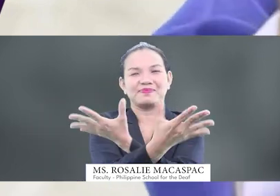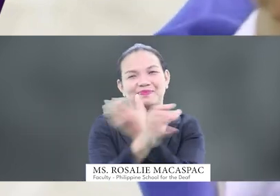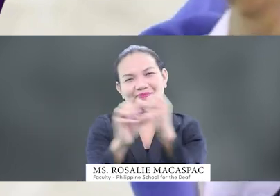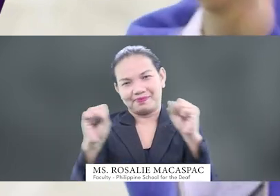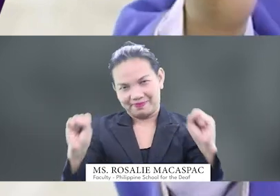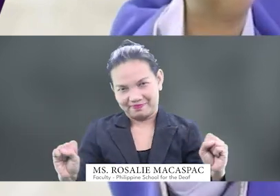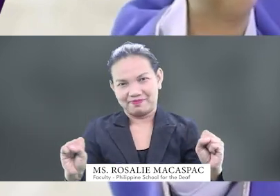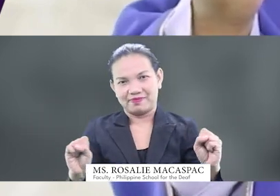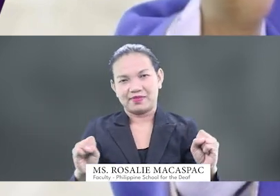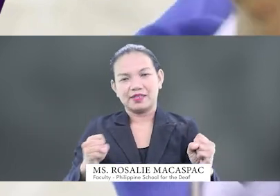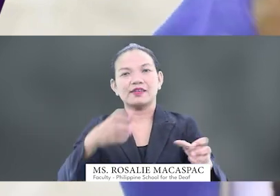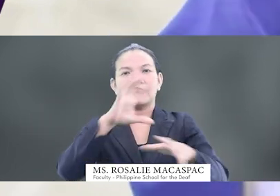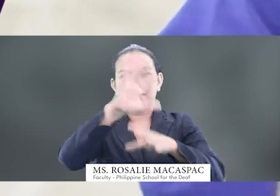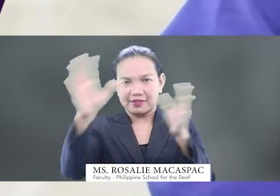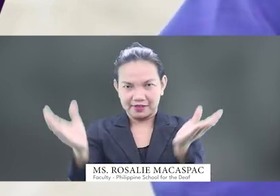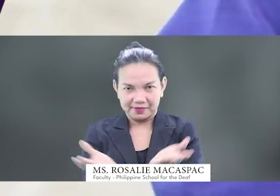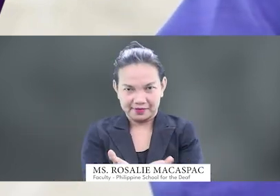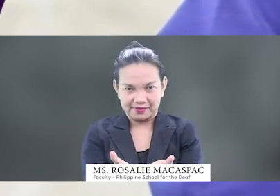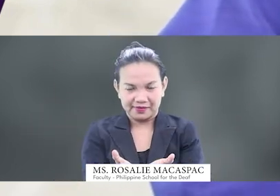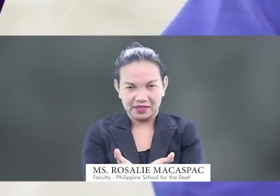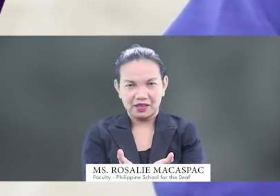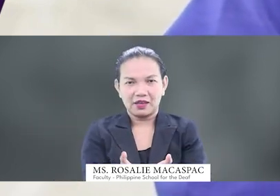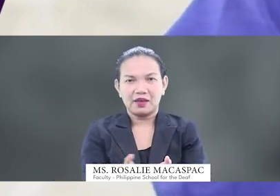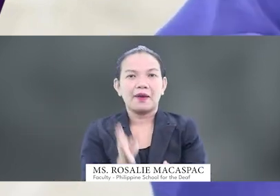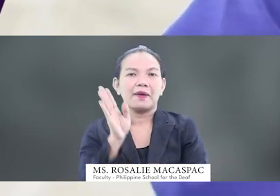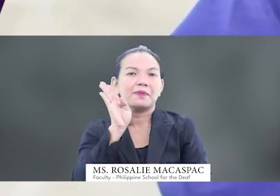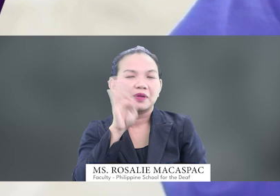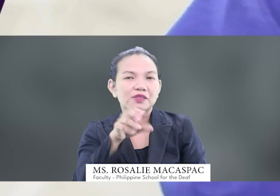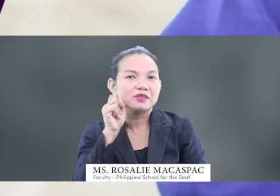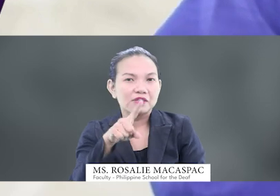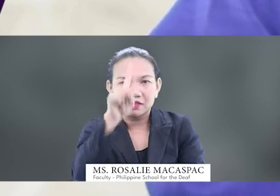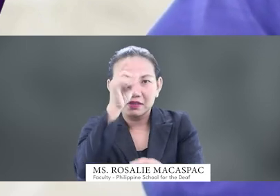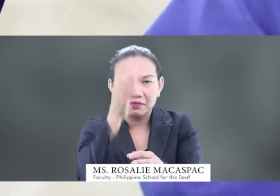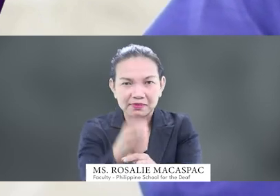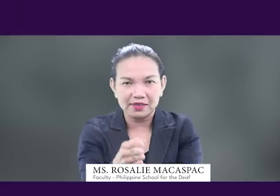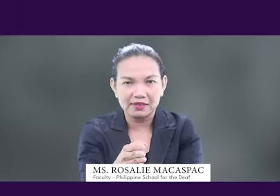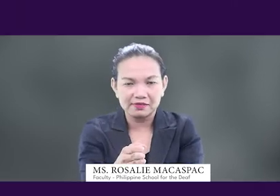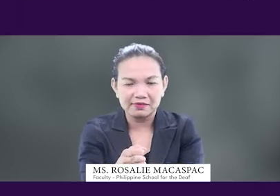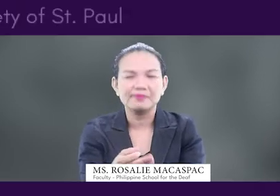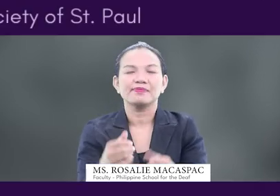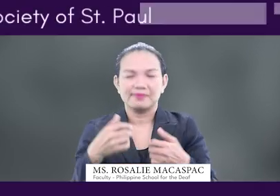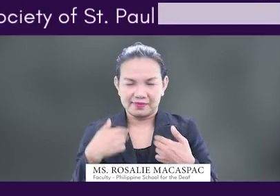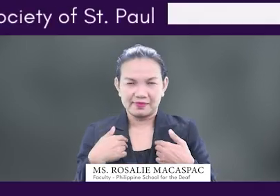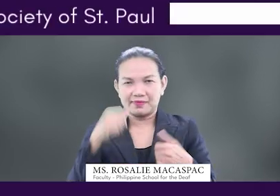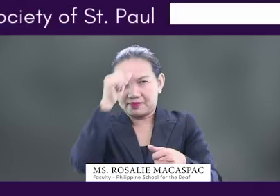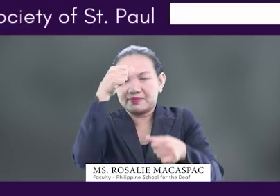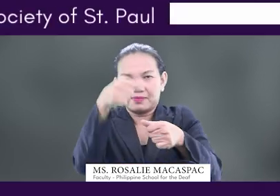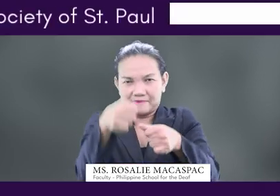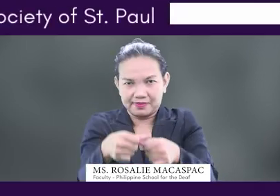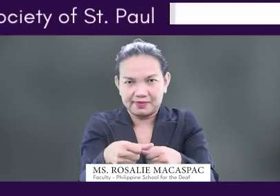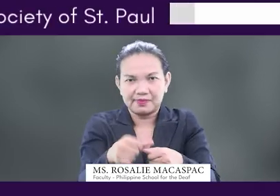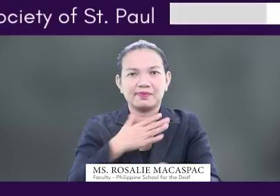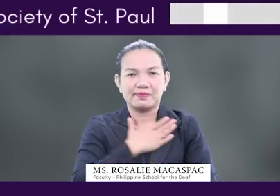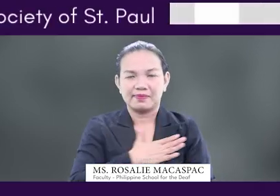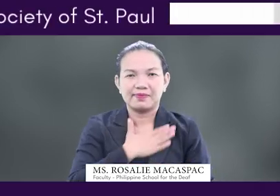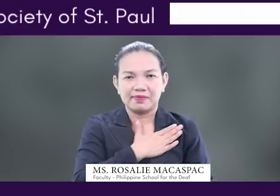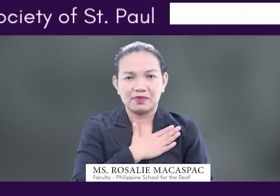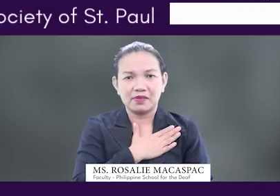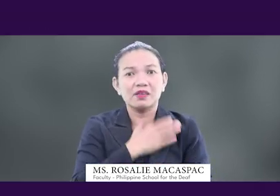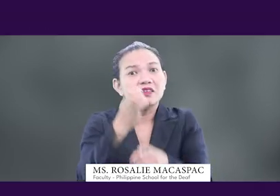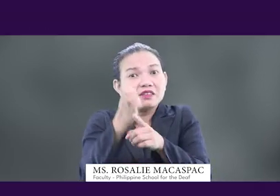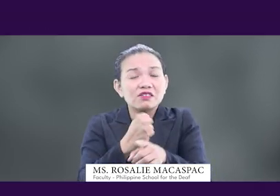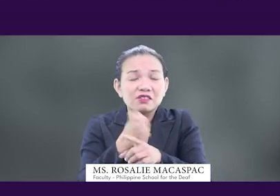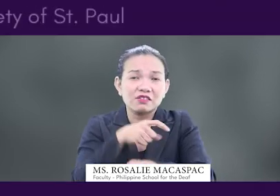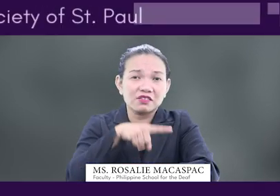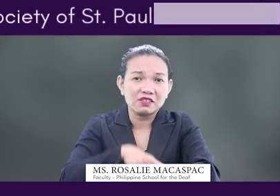ng kaligtasan ng sanlibutan. Mga kapanalig, ito rin ang paalala sa ating lahat.